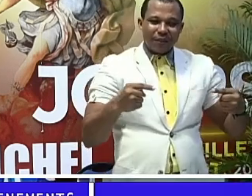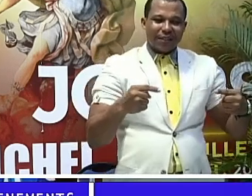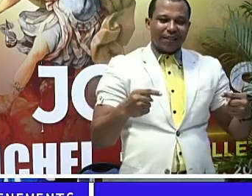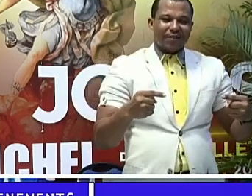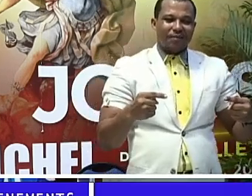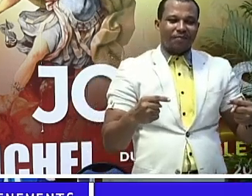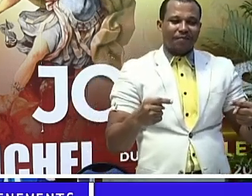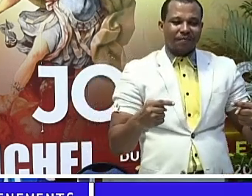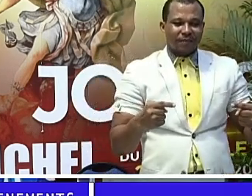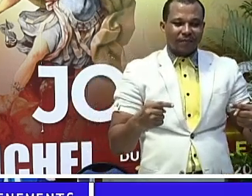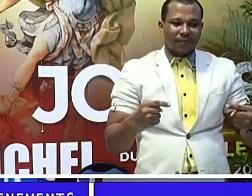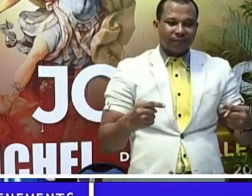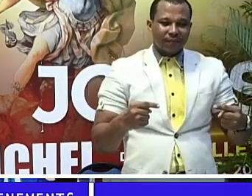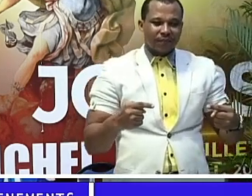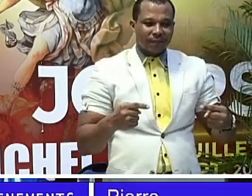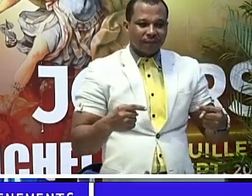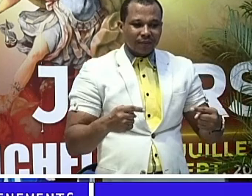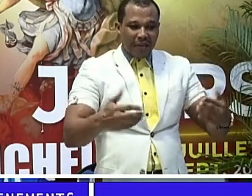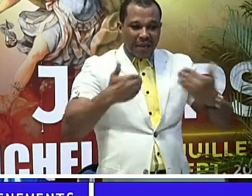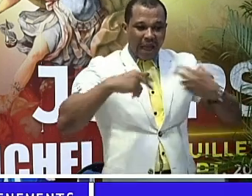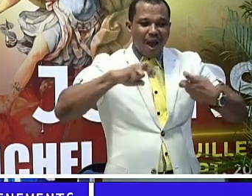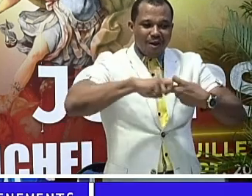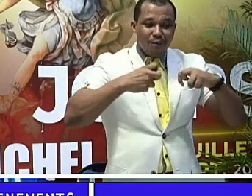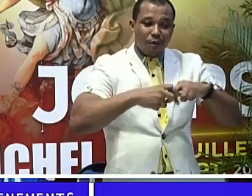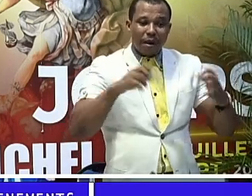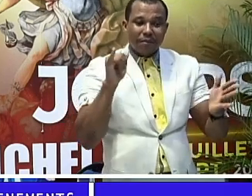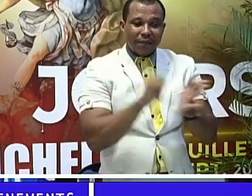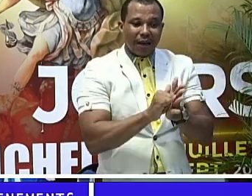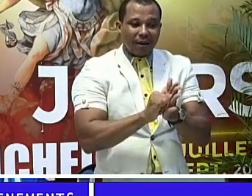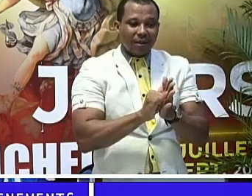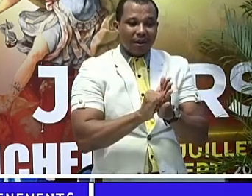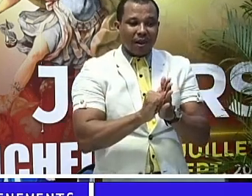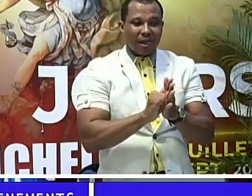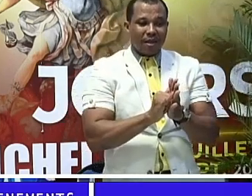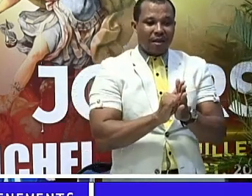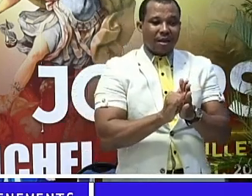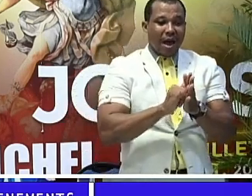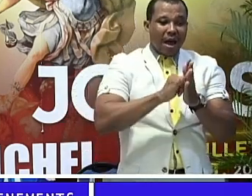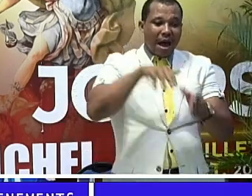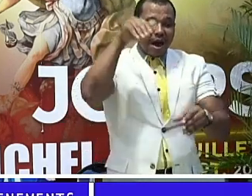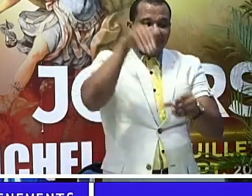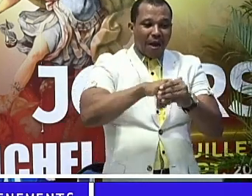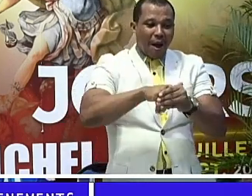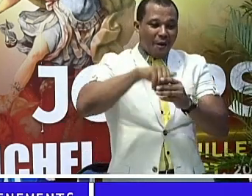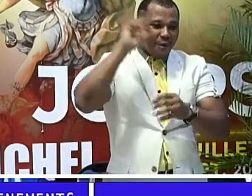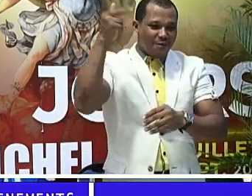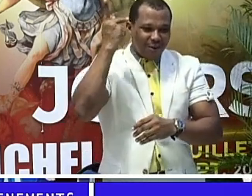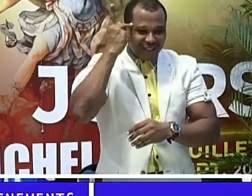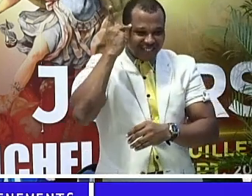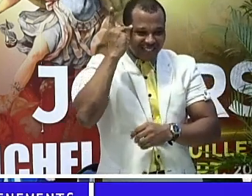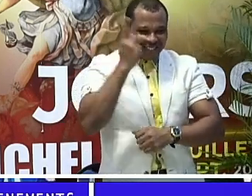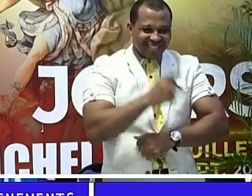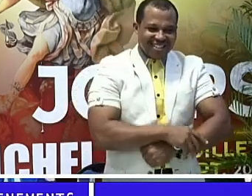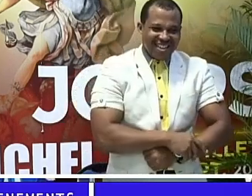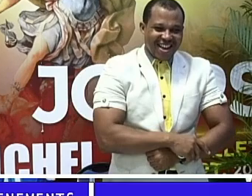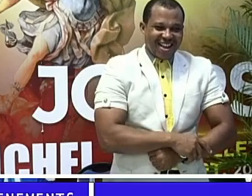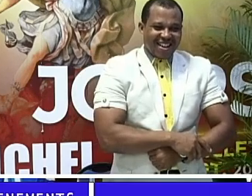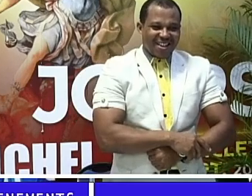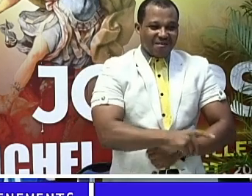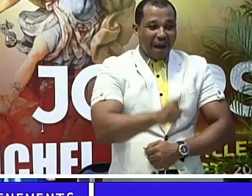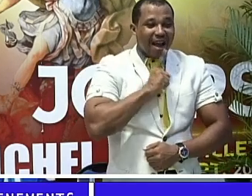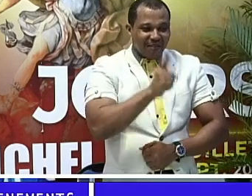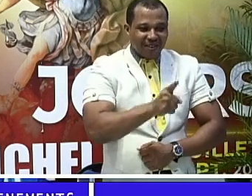là. Il y a un problème ça là, moi je suis pas dans politique, non moi-même. Je suis pas dans politique, non. Mes frères, je suis